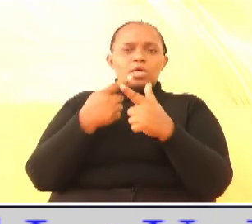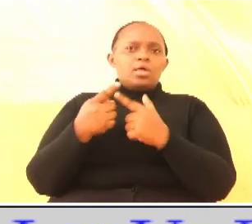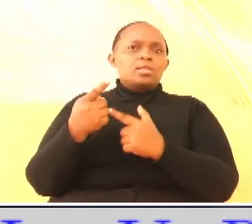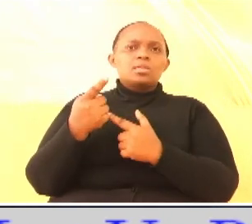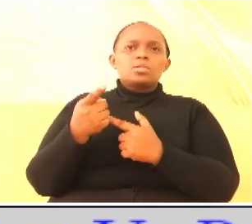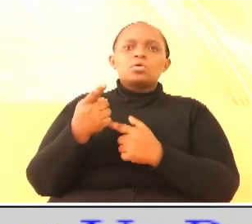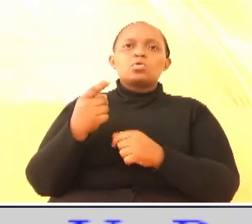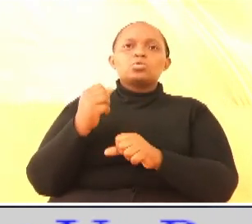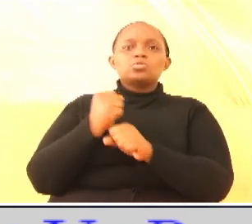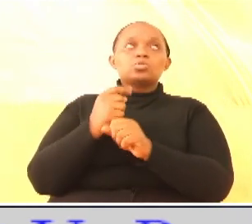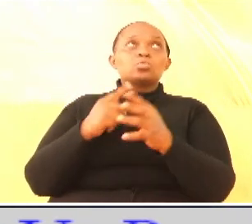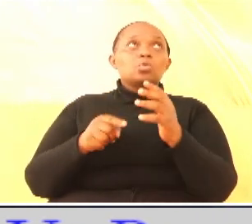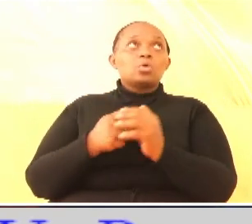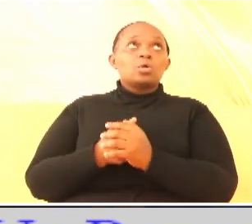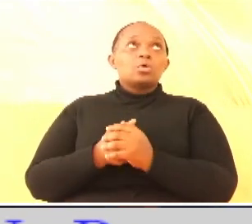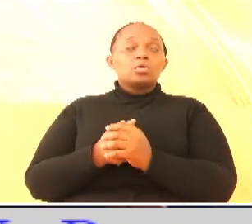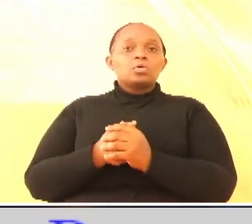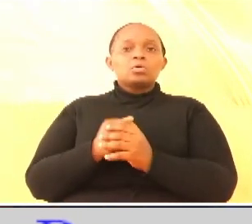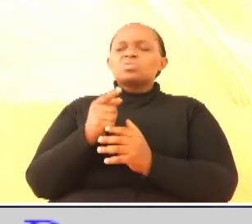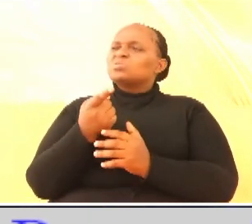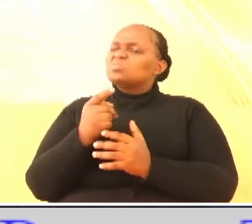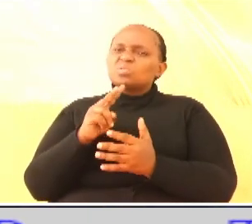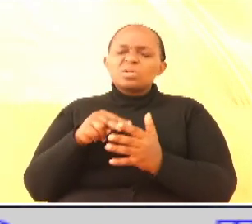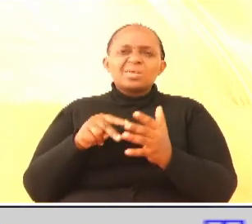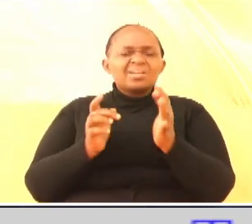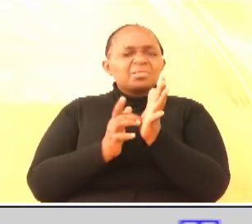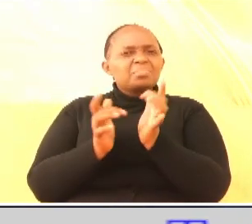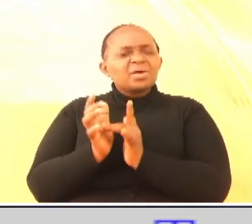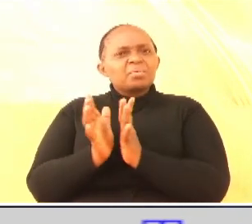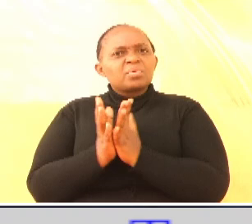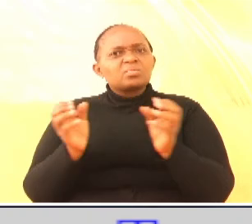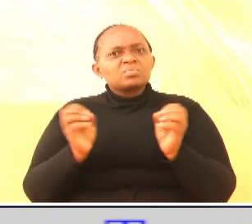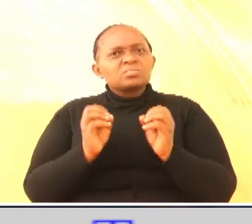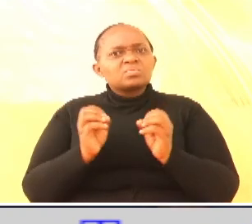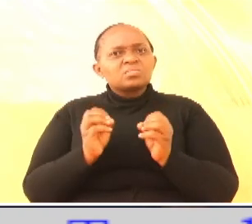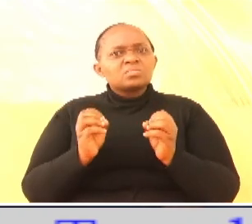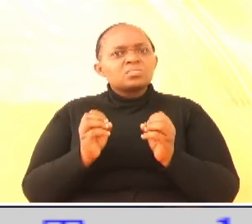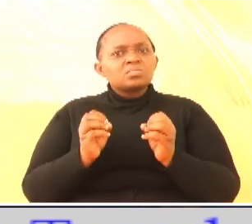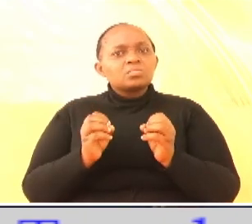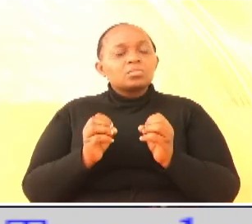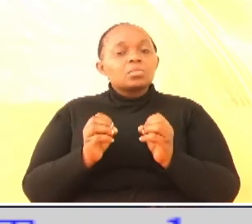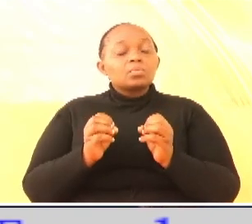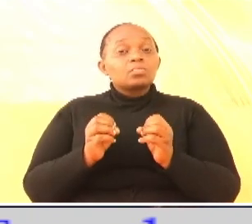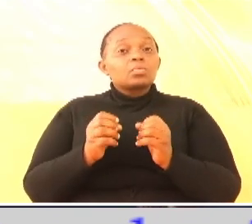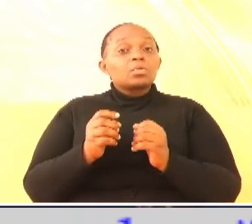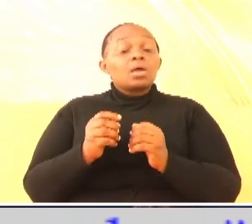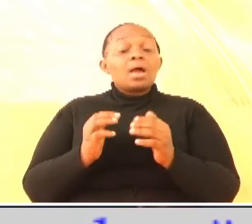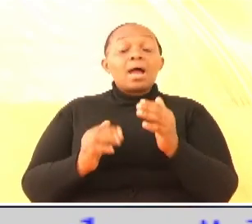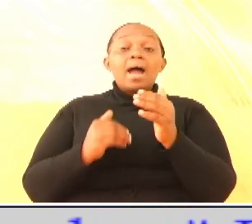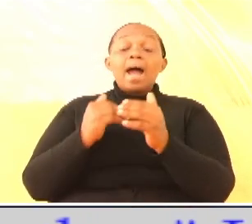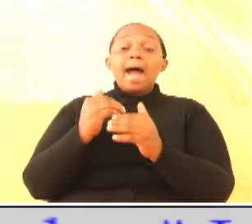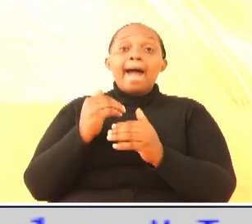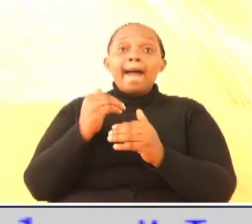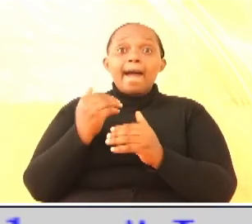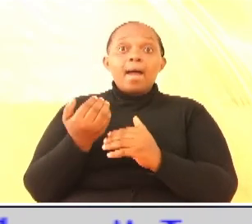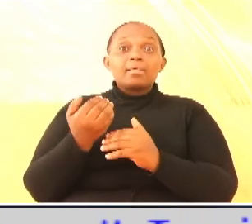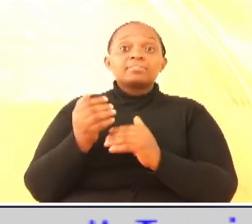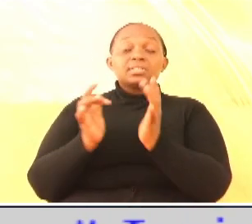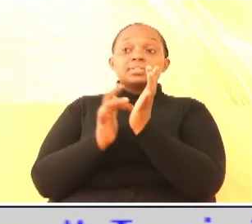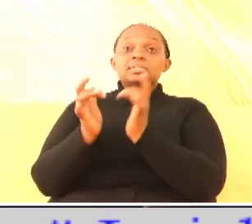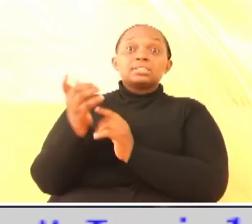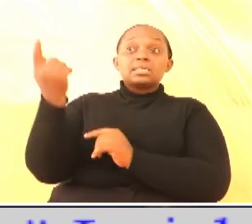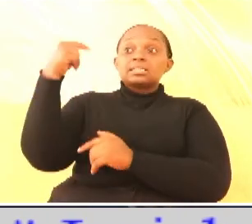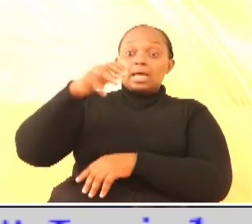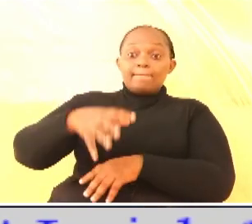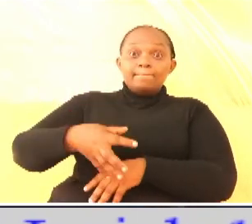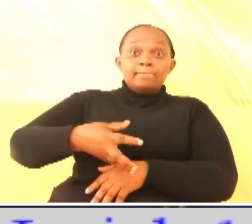Hey, mutia kaka Bible study ato haya. Kutakuwa the 7 years of tribulation. Kutakuwa na shida huku after